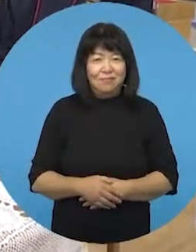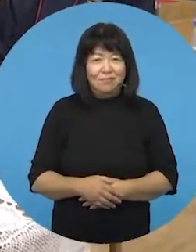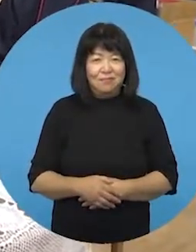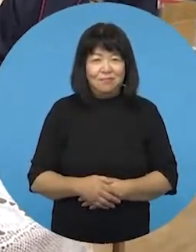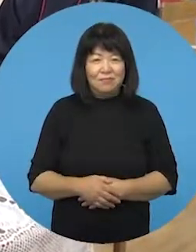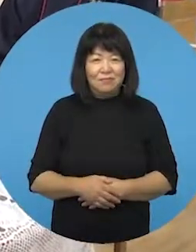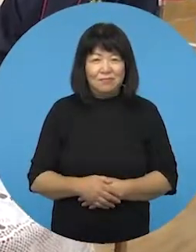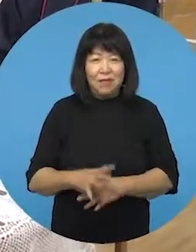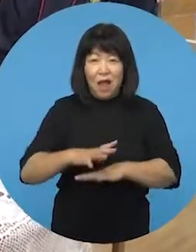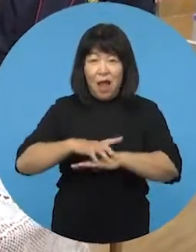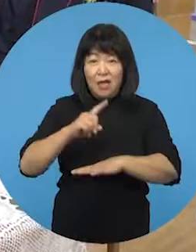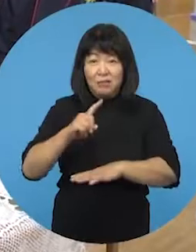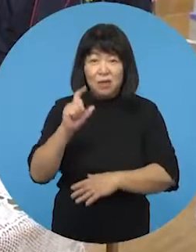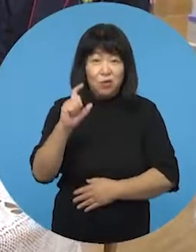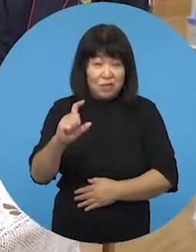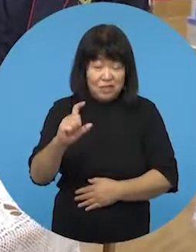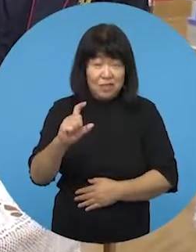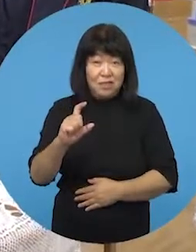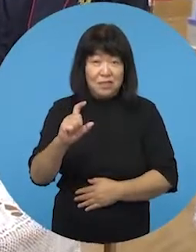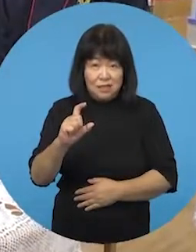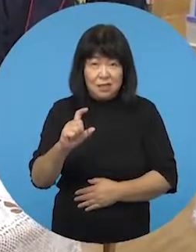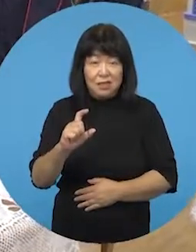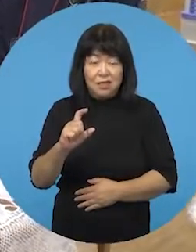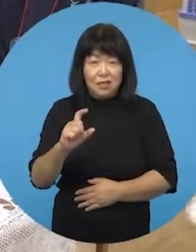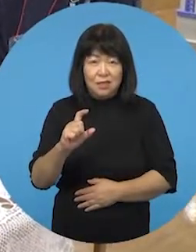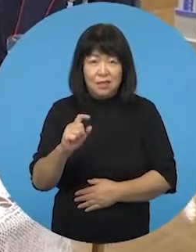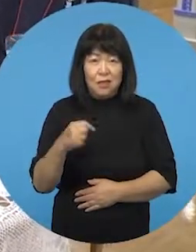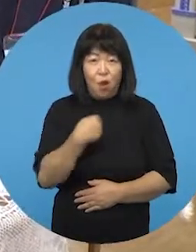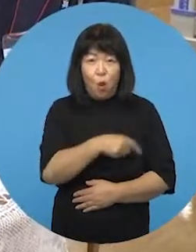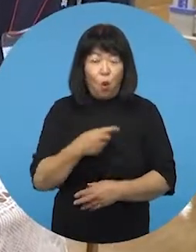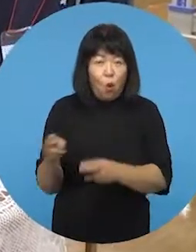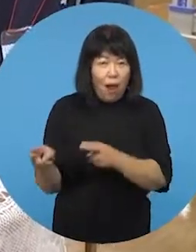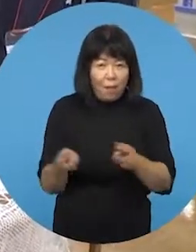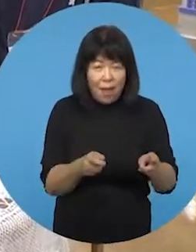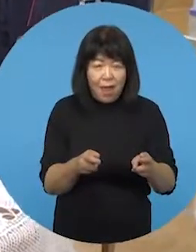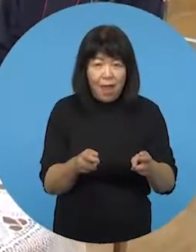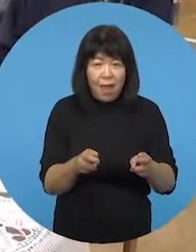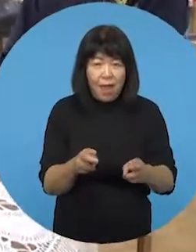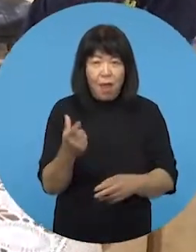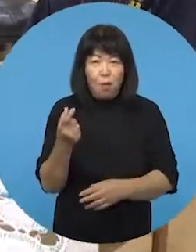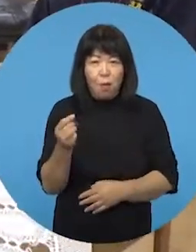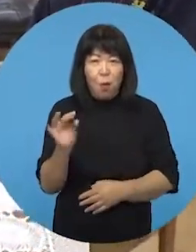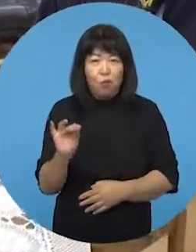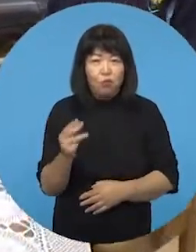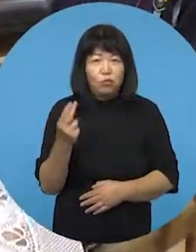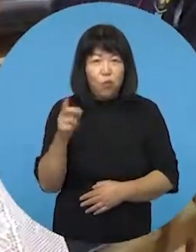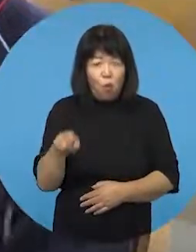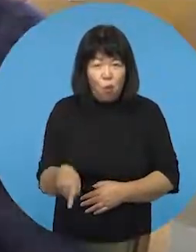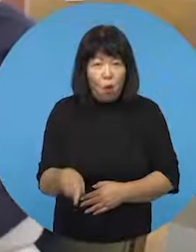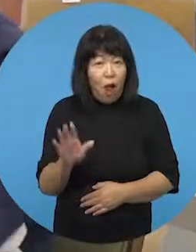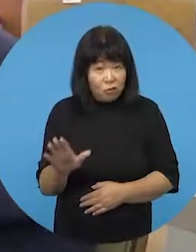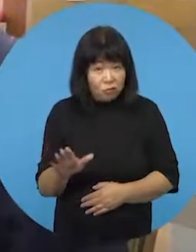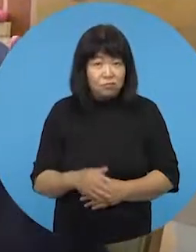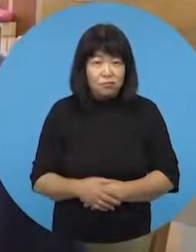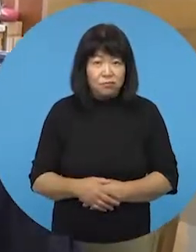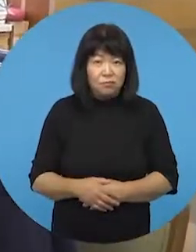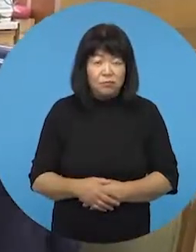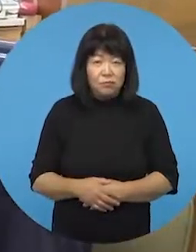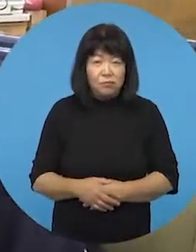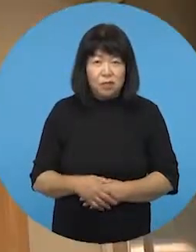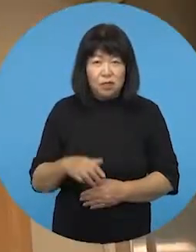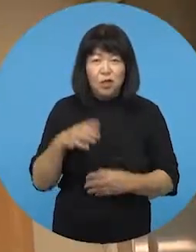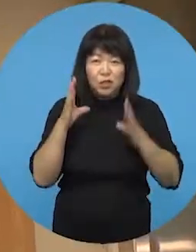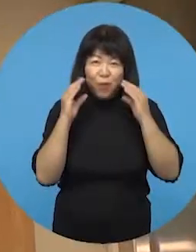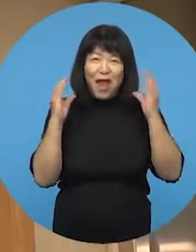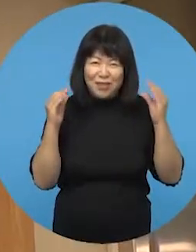で、最初の日とかに心構えとかなんかモットーみたいな。 あ、書いてある。 スマイル、